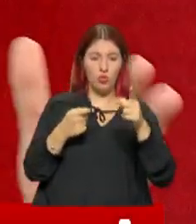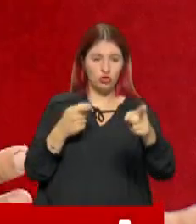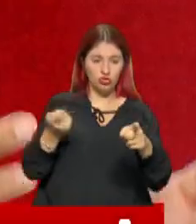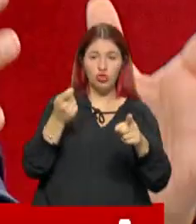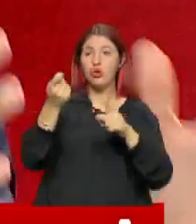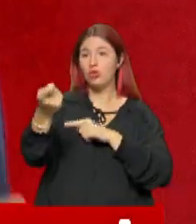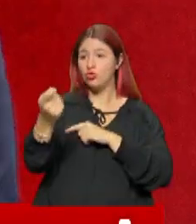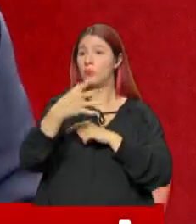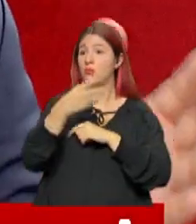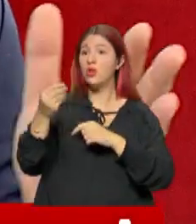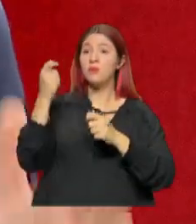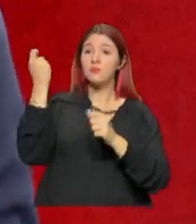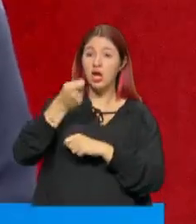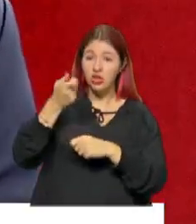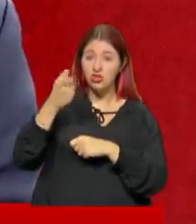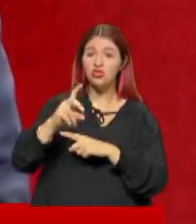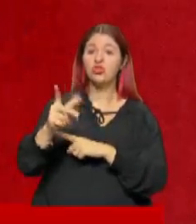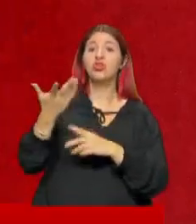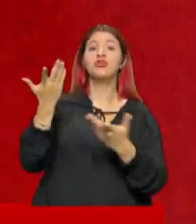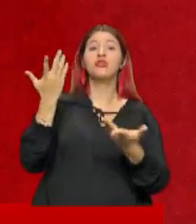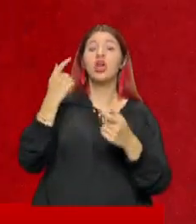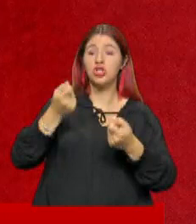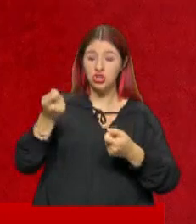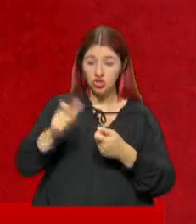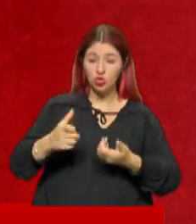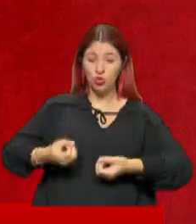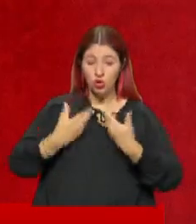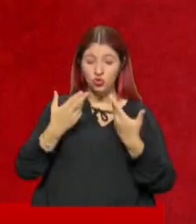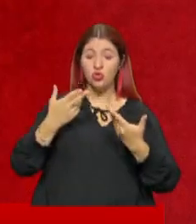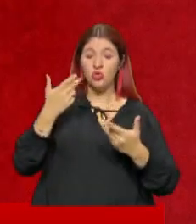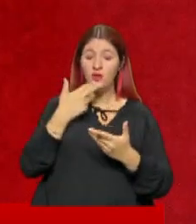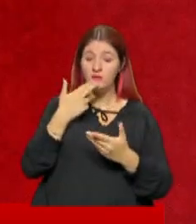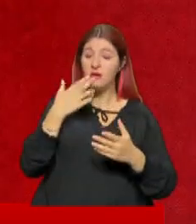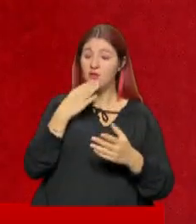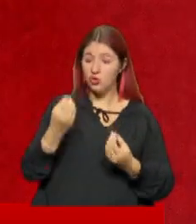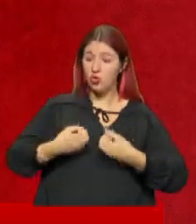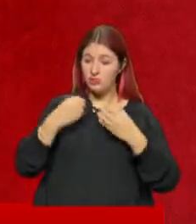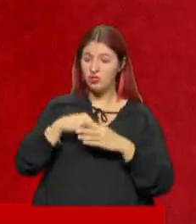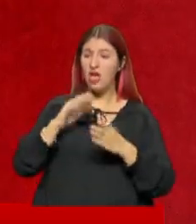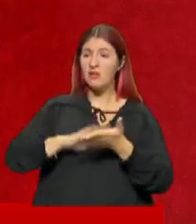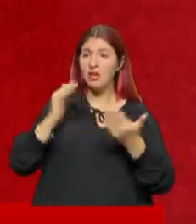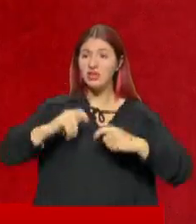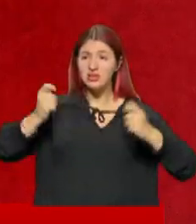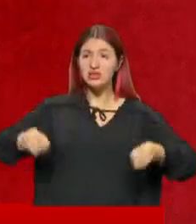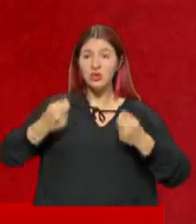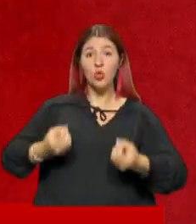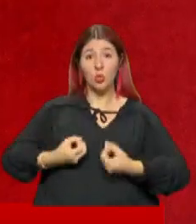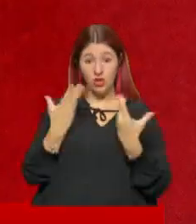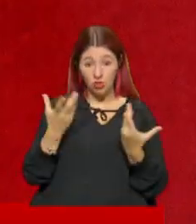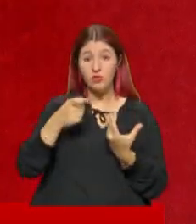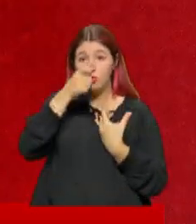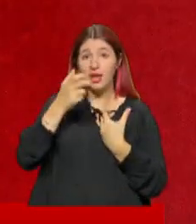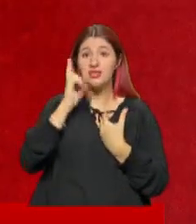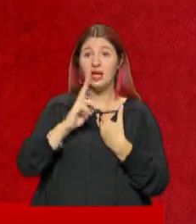çalışıyorum. Milyonlarca madenci, işçi, üretici köylü, kadınlar, gençler üretmek için elimizden geleni yapıyoruz. Üretiyoruz ve